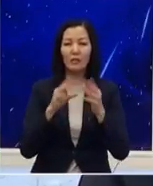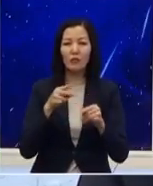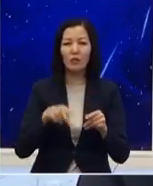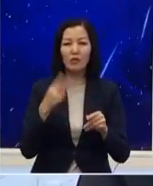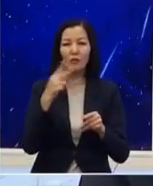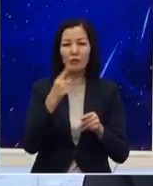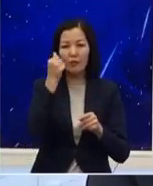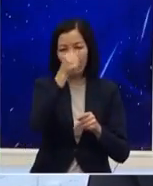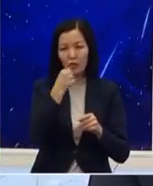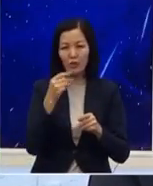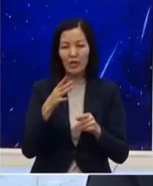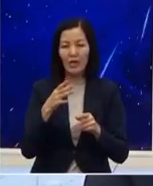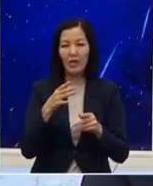жылға